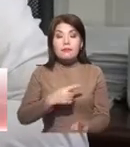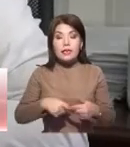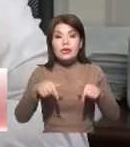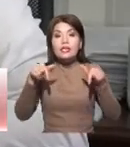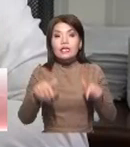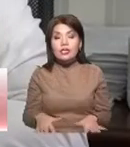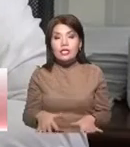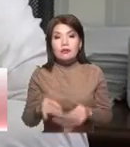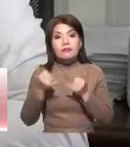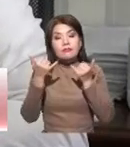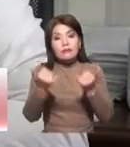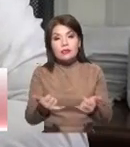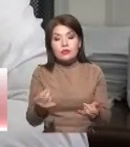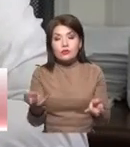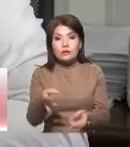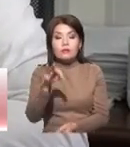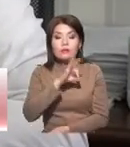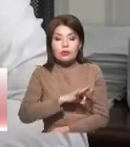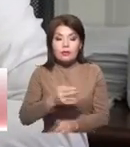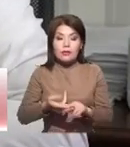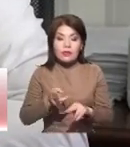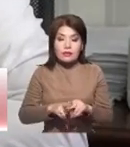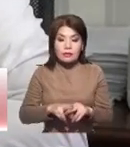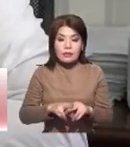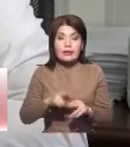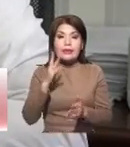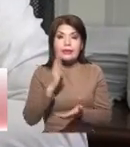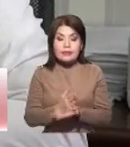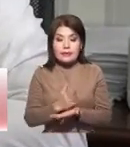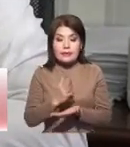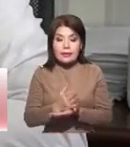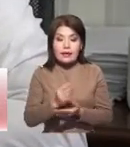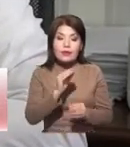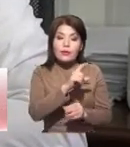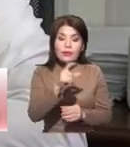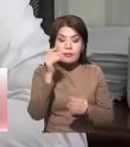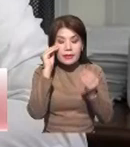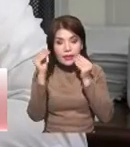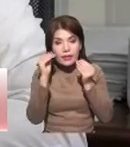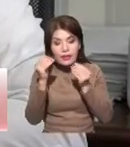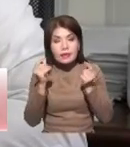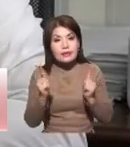недропользователя. Поэтому я говорю, что есть общественное мнение,